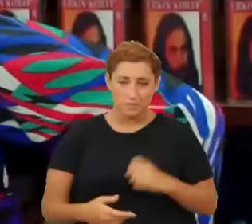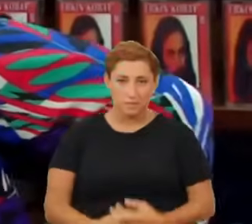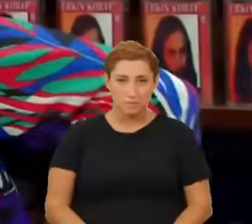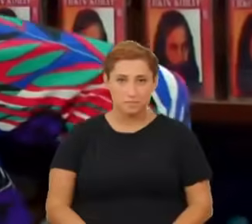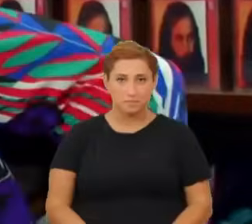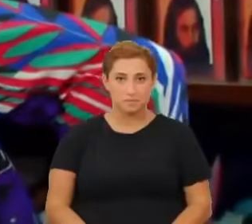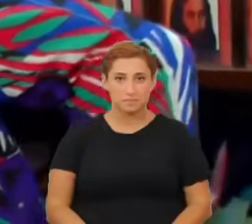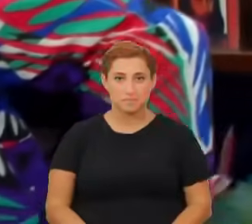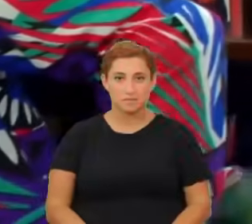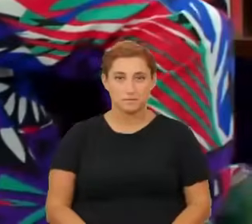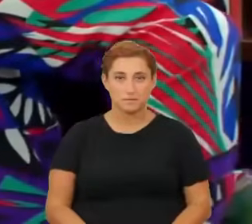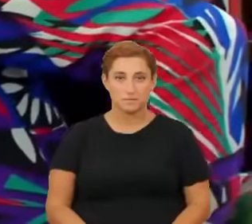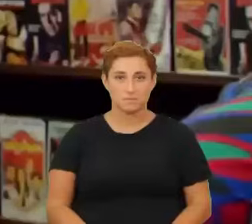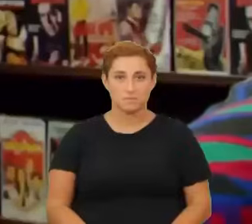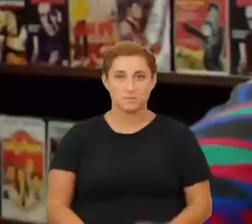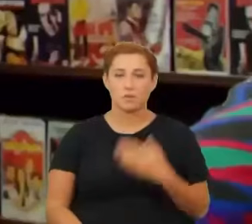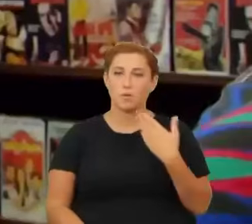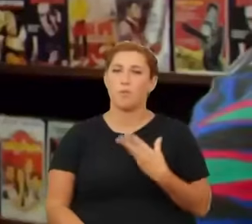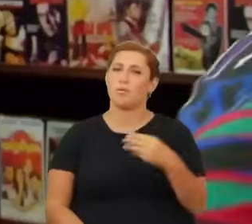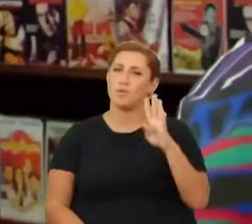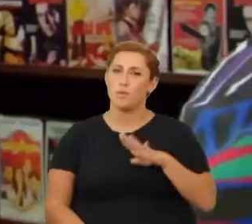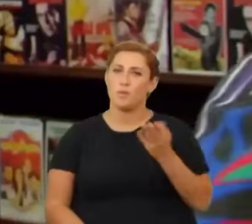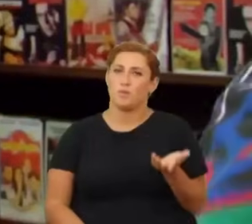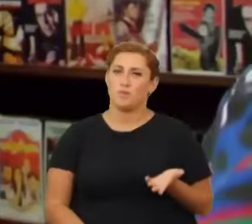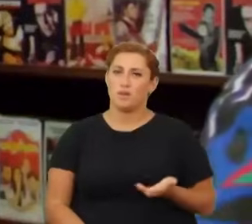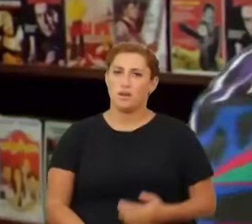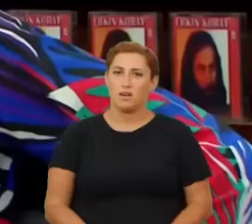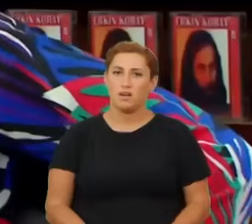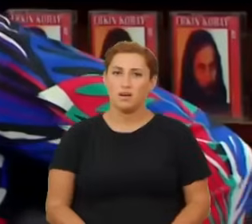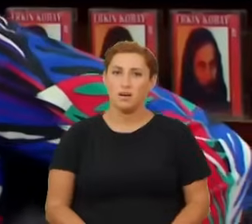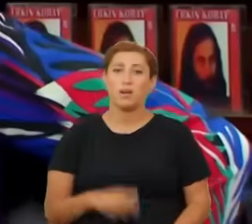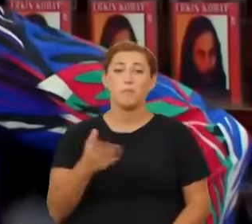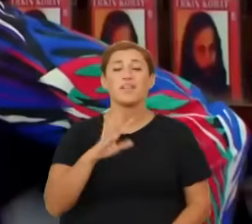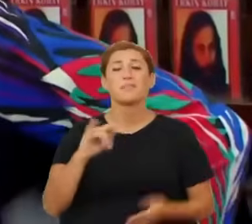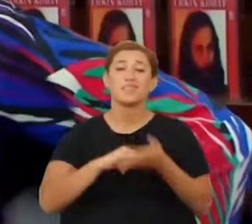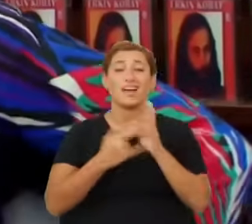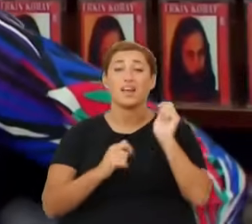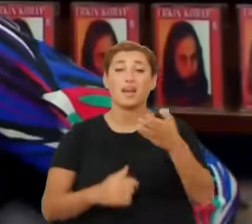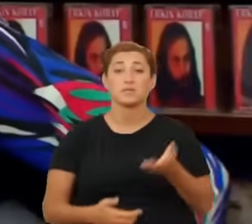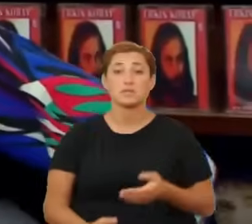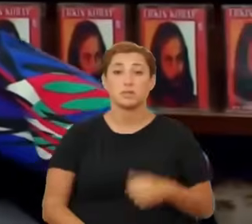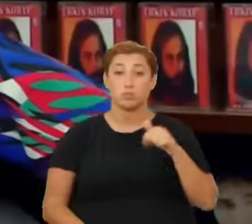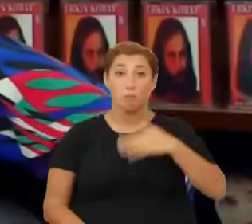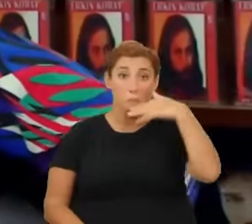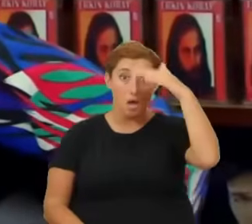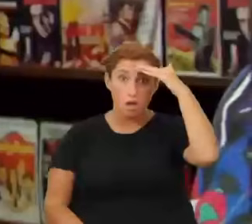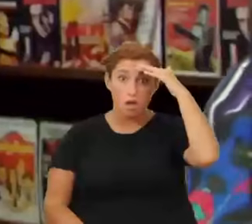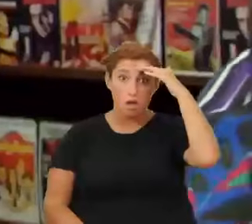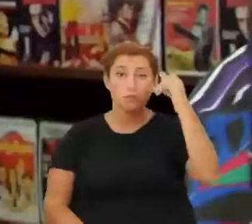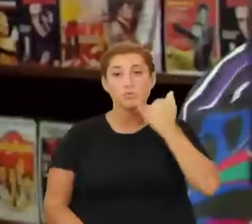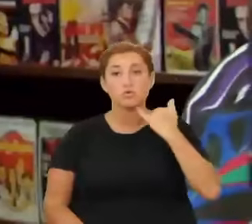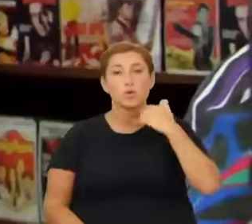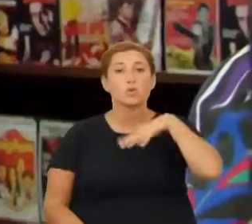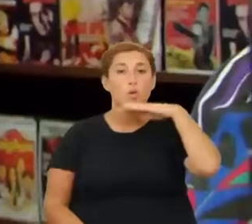Ahmet. Olmadı oğlum bu ya. Tamam tamam, idare et işte. Bu bayram